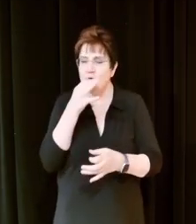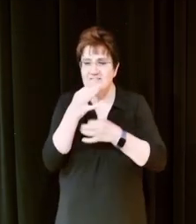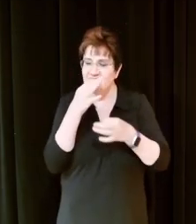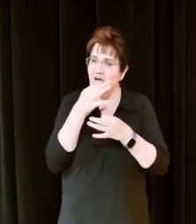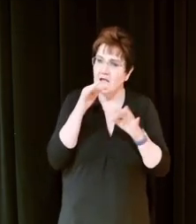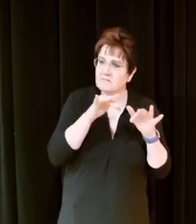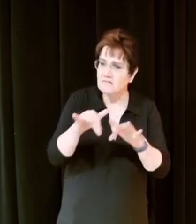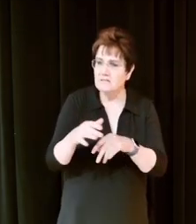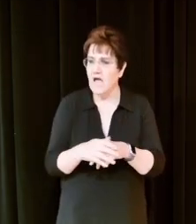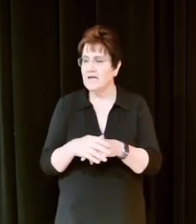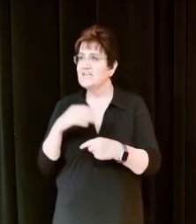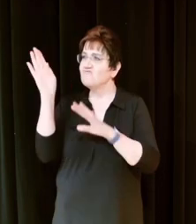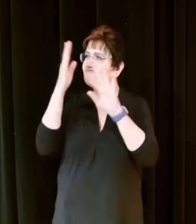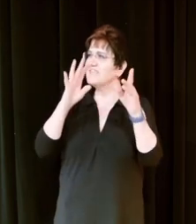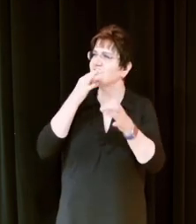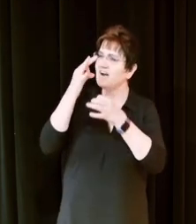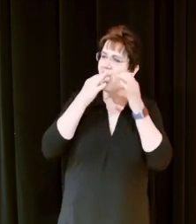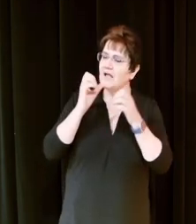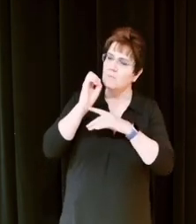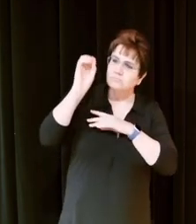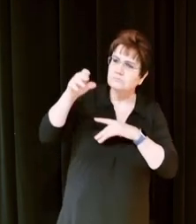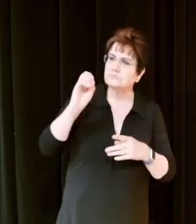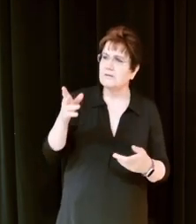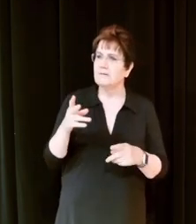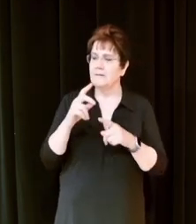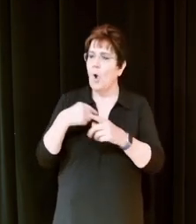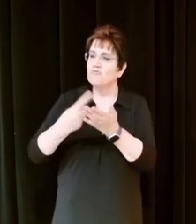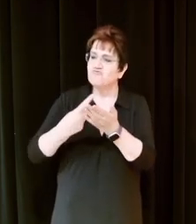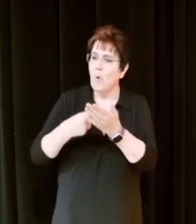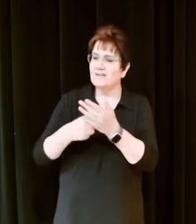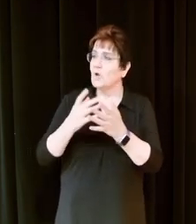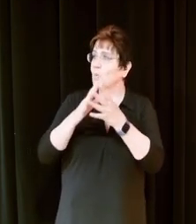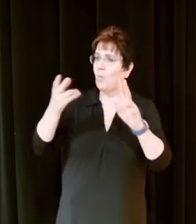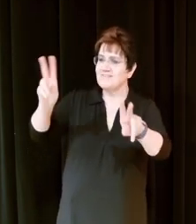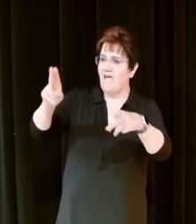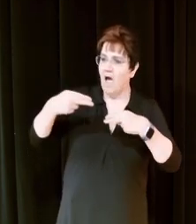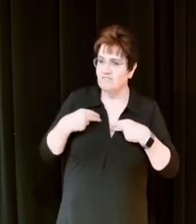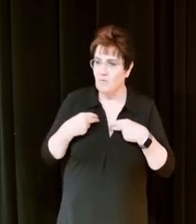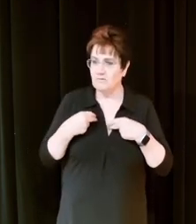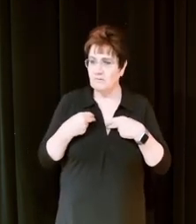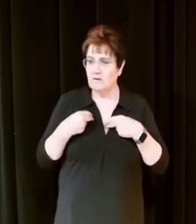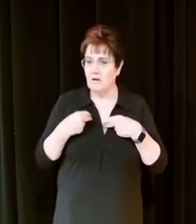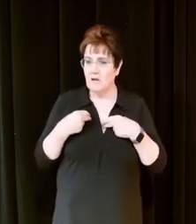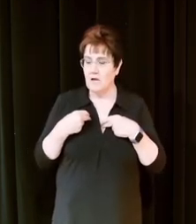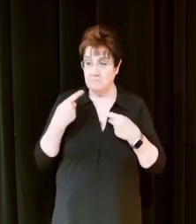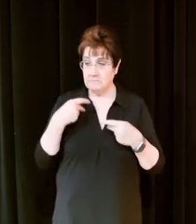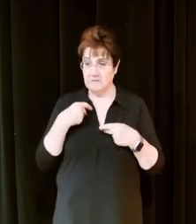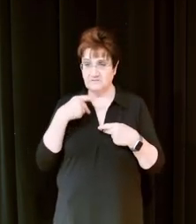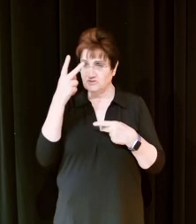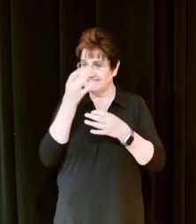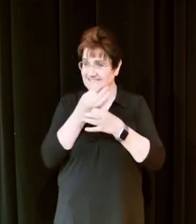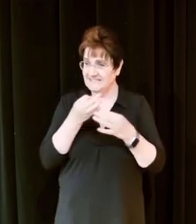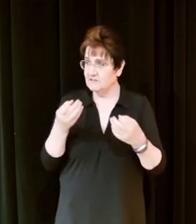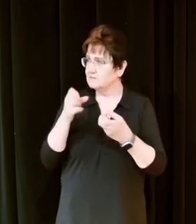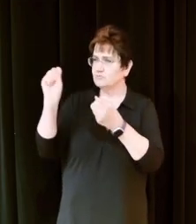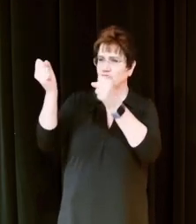sie schleudere in den Wind hinaus, fordere die Antworten im Großen, verstehe nichts, der Sturm,